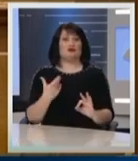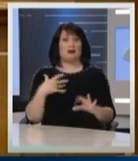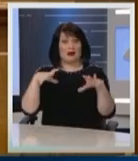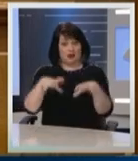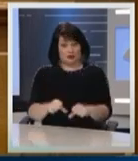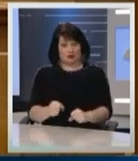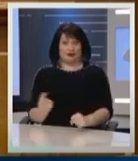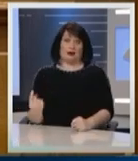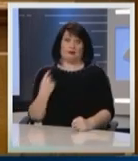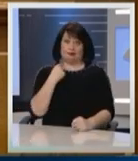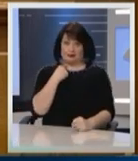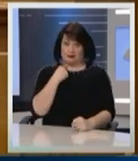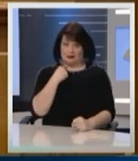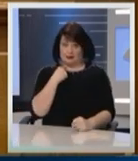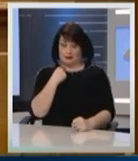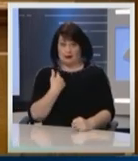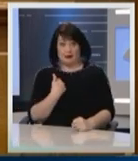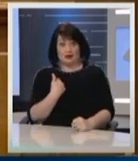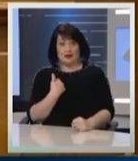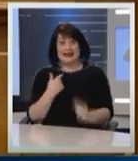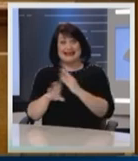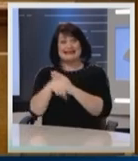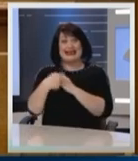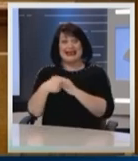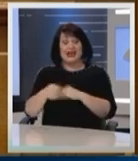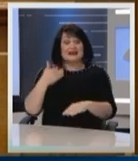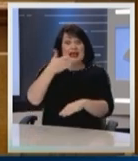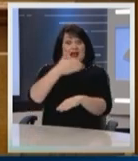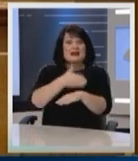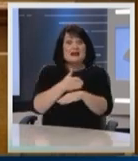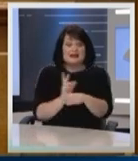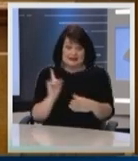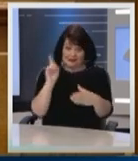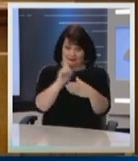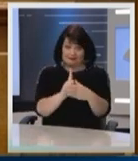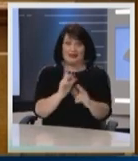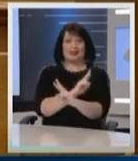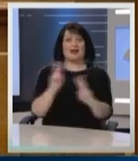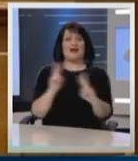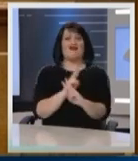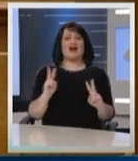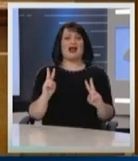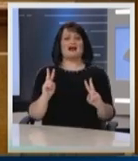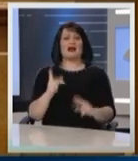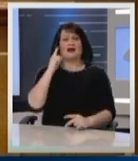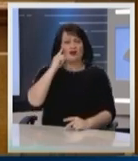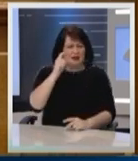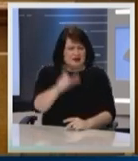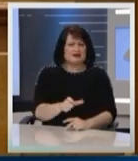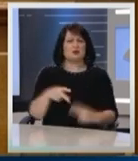να είναι παρόν ο εισαγγελέας, είναι εγγύηση διαφάνειας. Αν νομίζουν κάποιοι ότι χάνουν την εξουσία